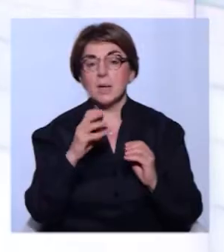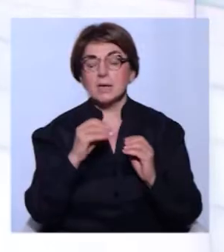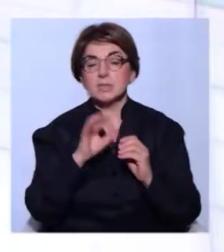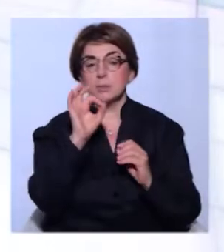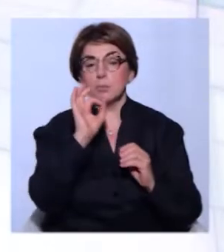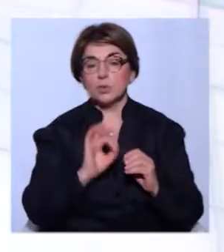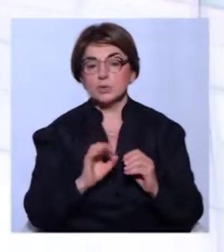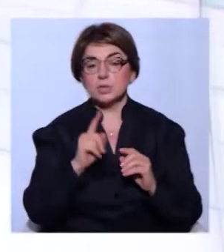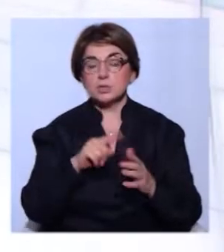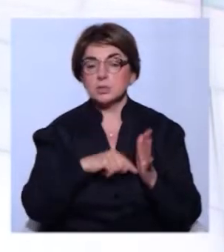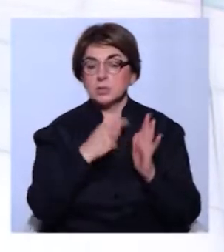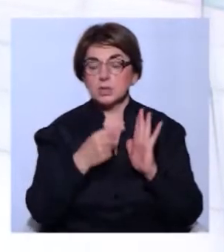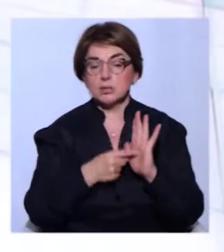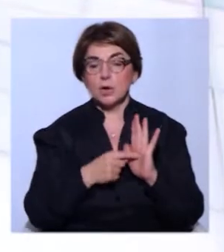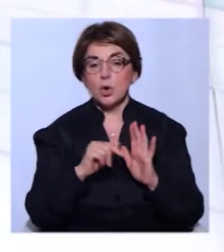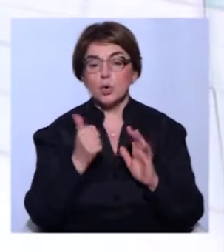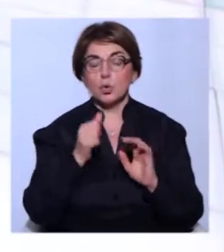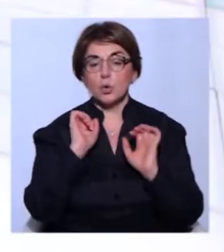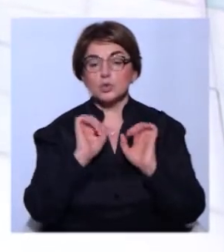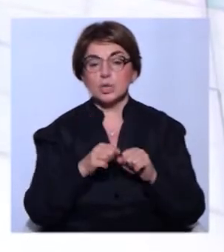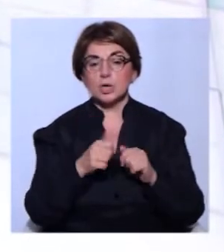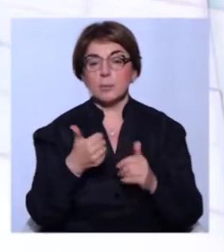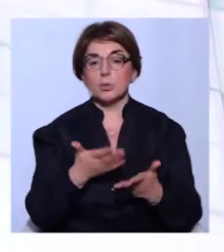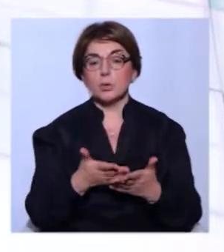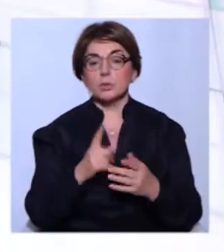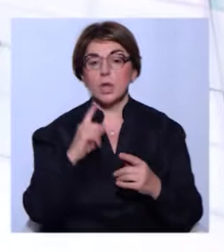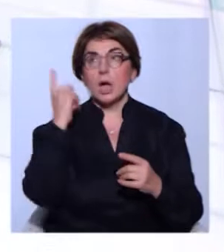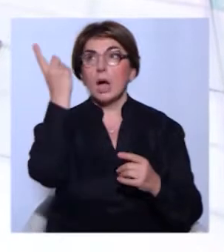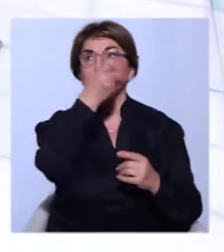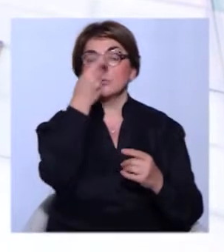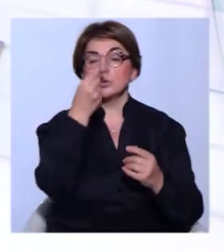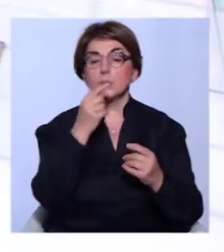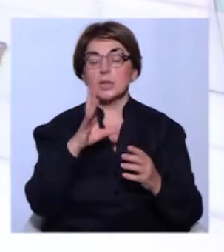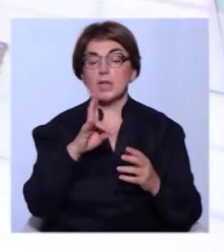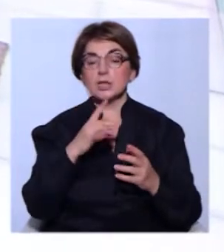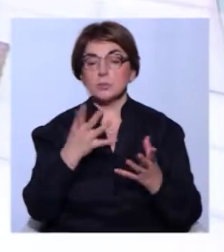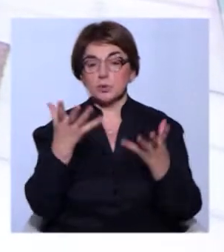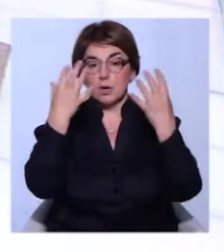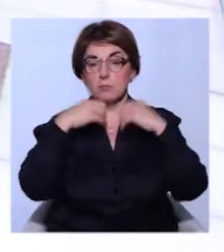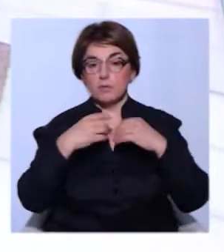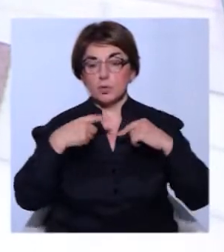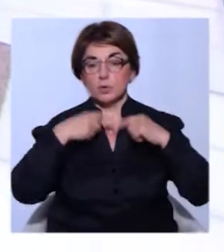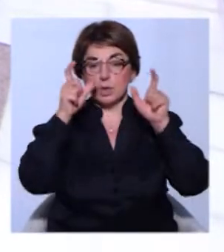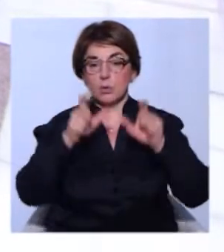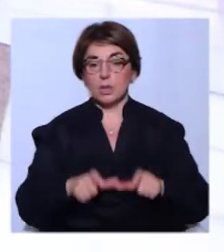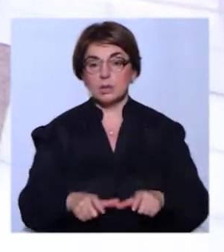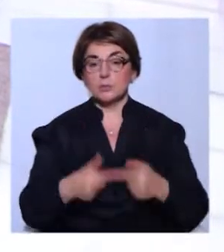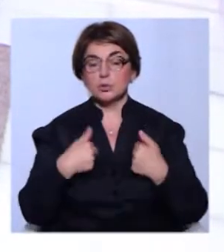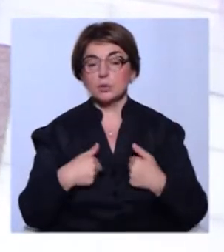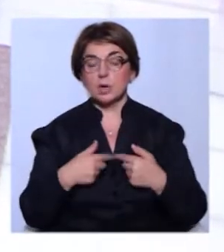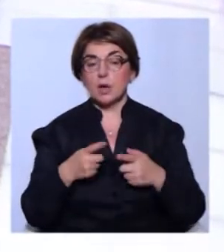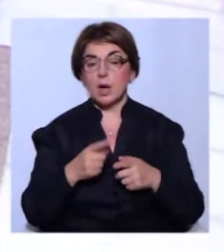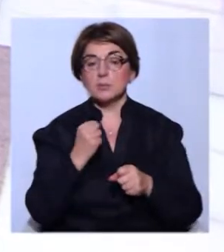0.4%. ისმის კითხვა, როგორ შეიძლება რომ ატმოსფეროდან ნახშირბადი მოხვდეს ჩვენს ორგანიზმში?